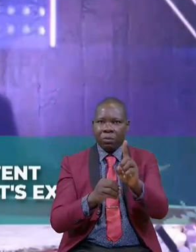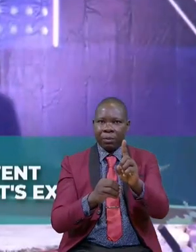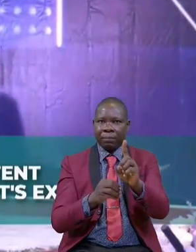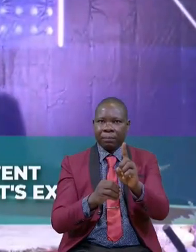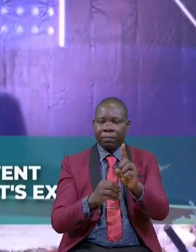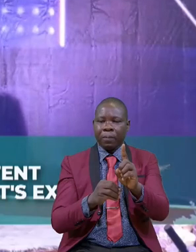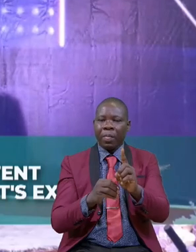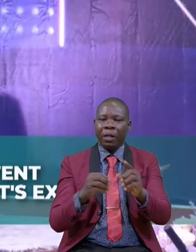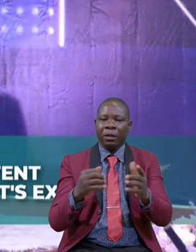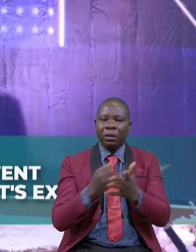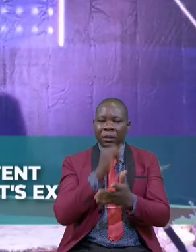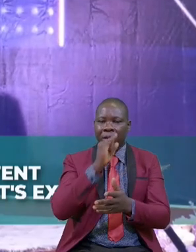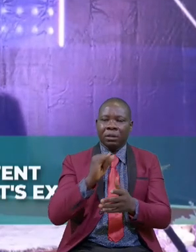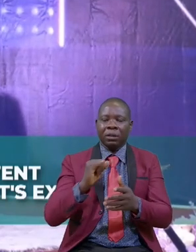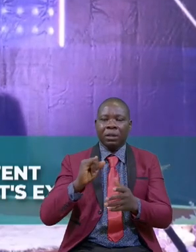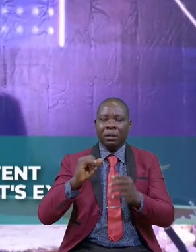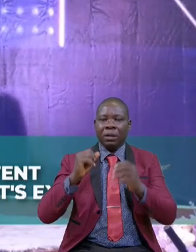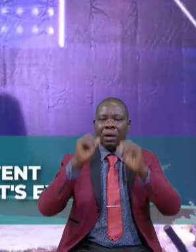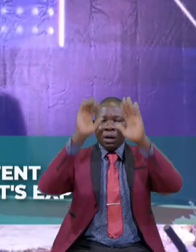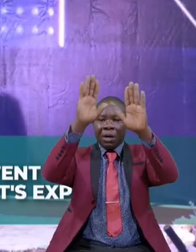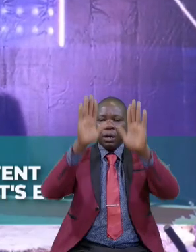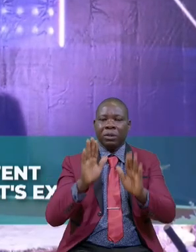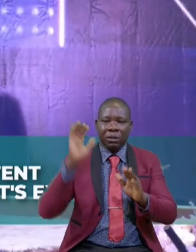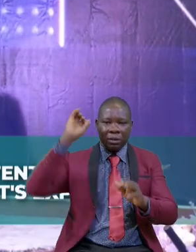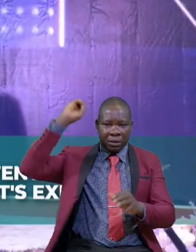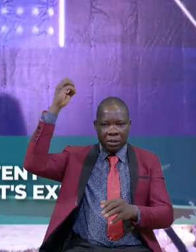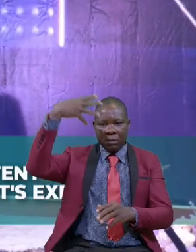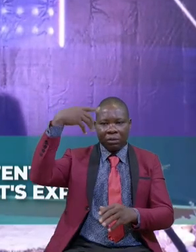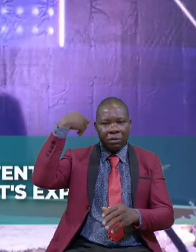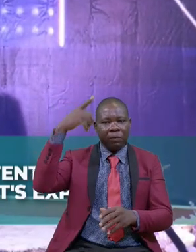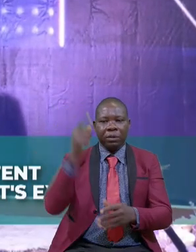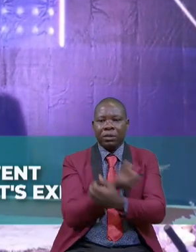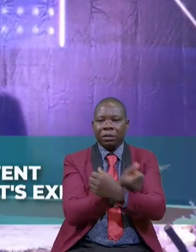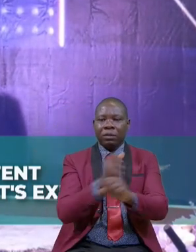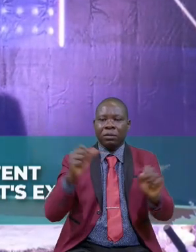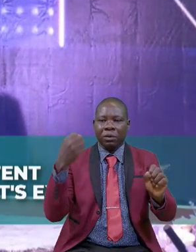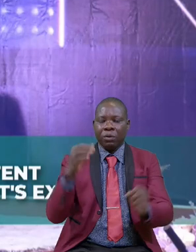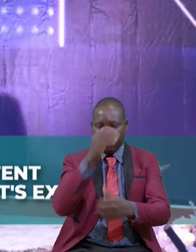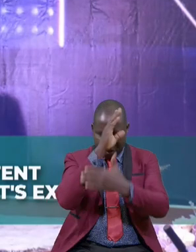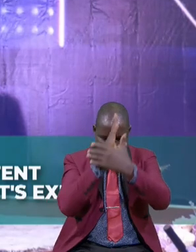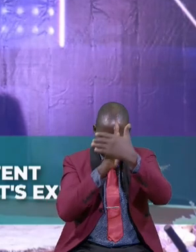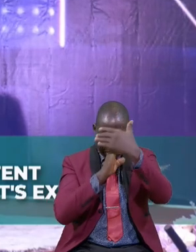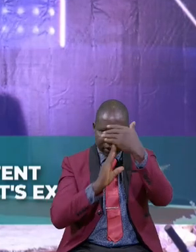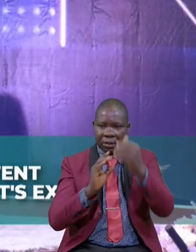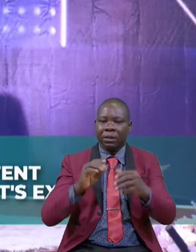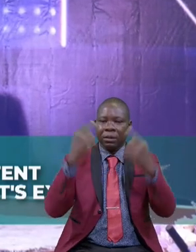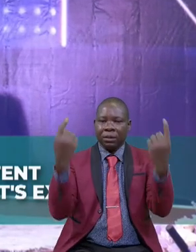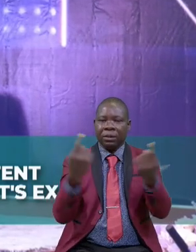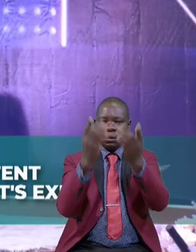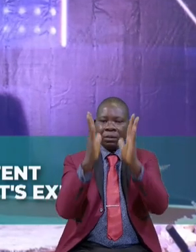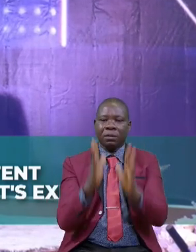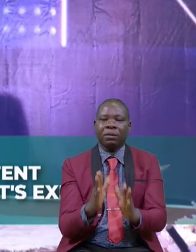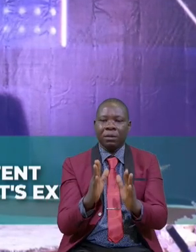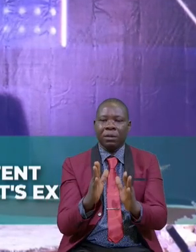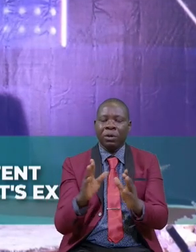grâce merveilleuse pour le salut des pécheurs pénitents. Quand nous parlons de la